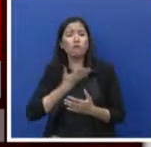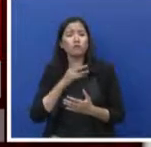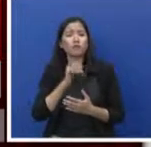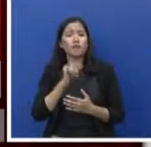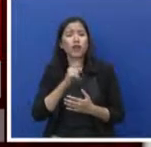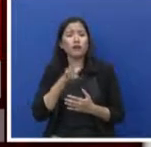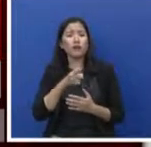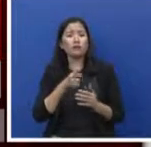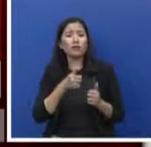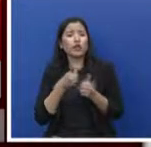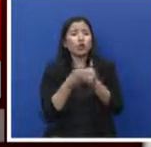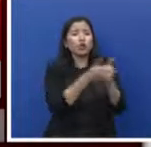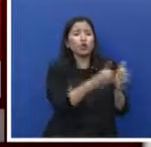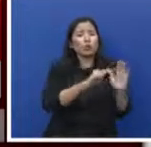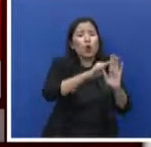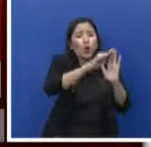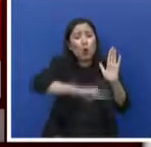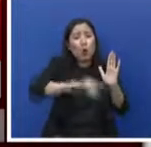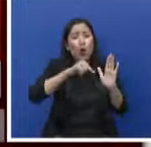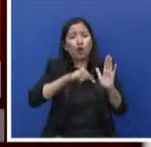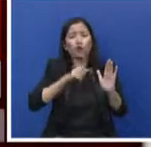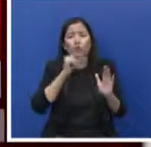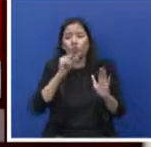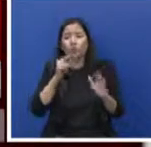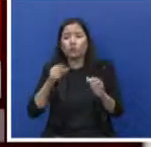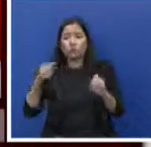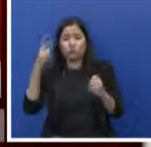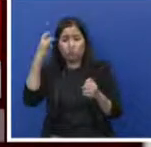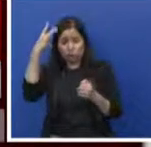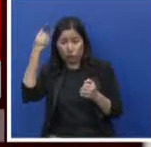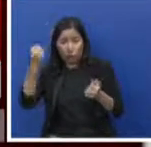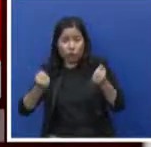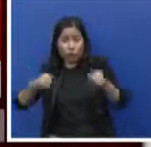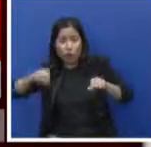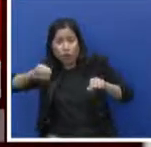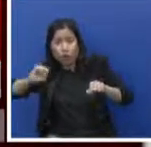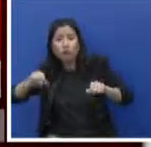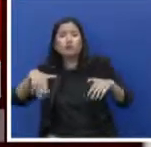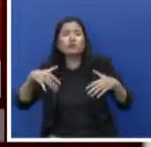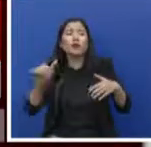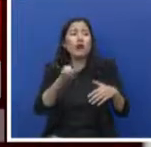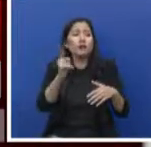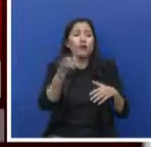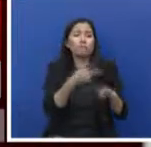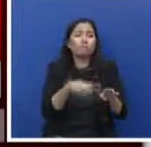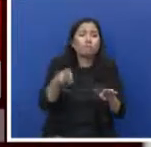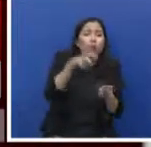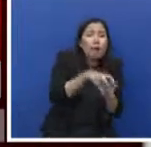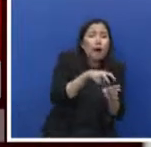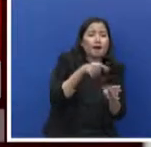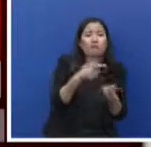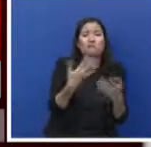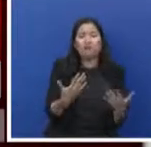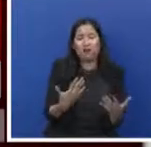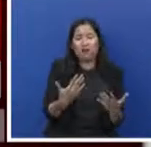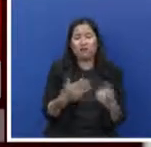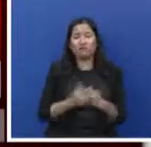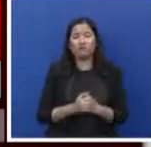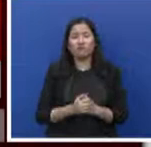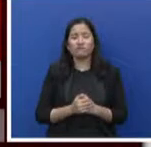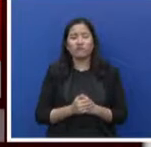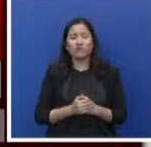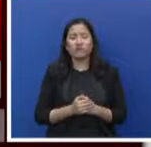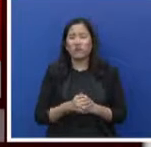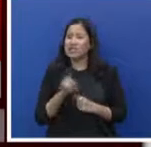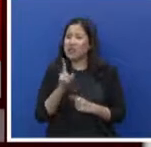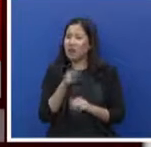atau penerapan protokol kesehatan baik bagi para pengemudi dan juga untuk masyarakat di sekitarnya. Seperti apa, Mbak? Siap. Nah, dari